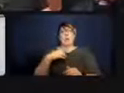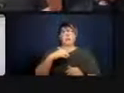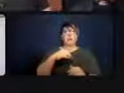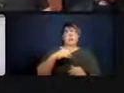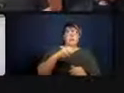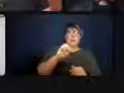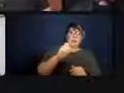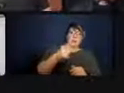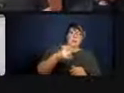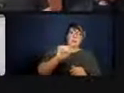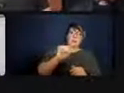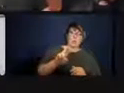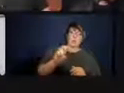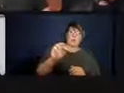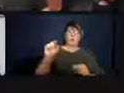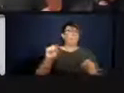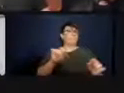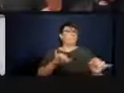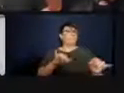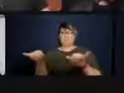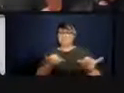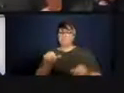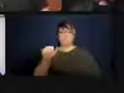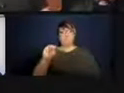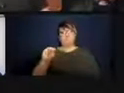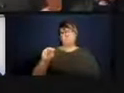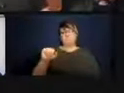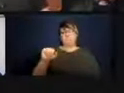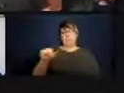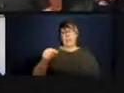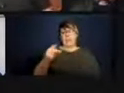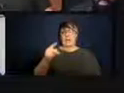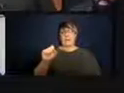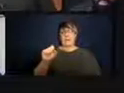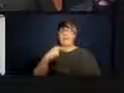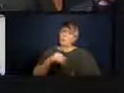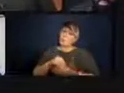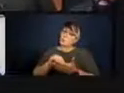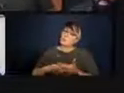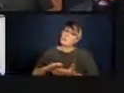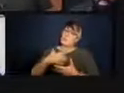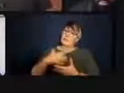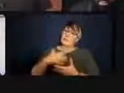وهنا عندما نتحدث عن استراتيجية المدارس الجاذبة أو الماجنت،